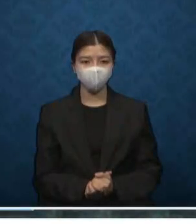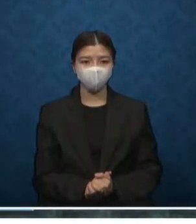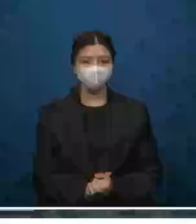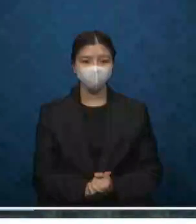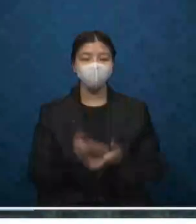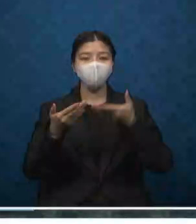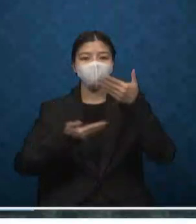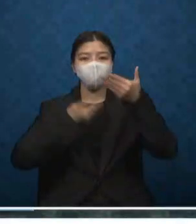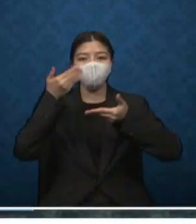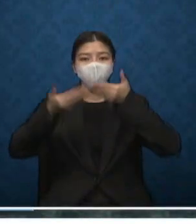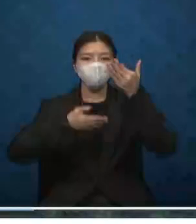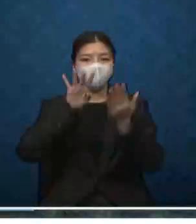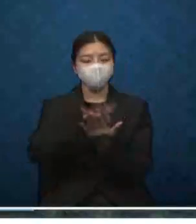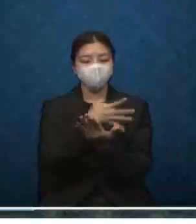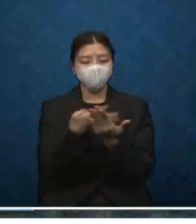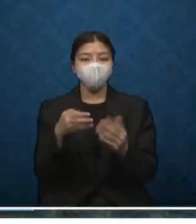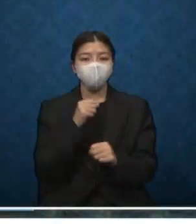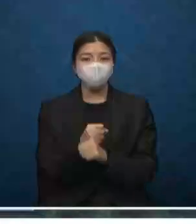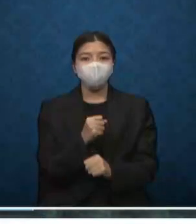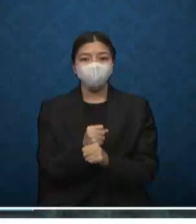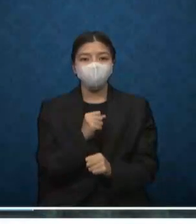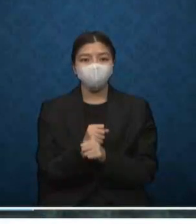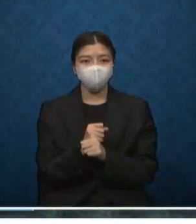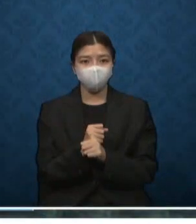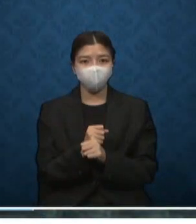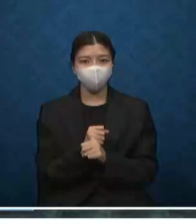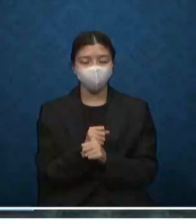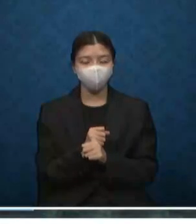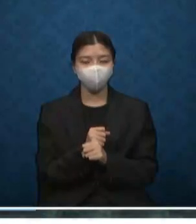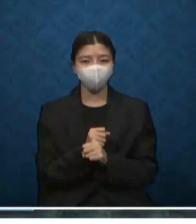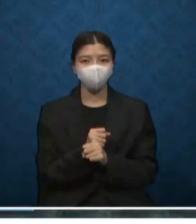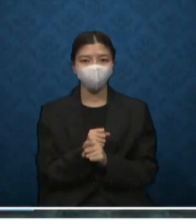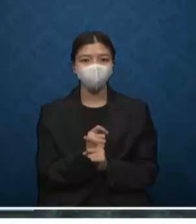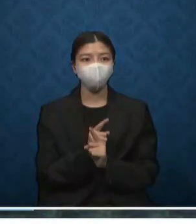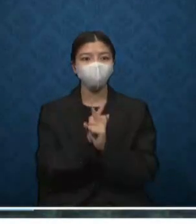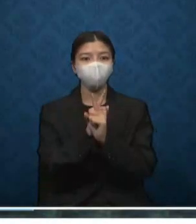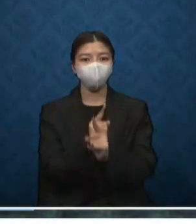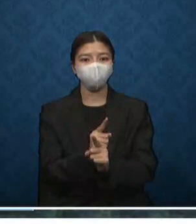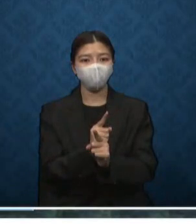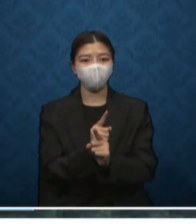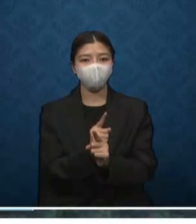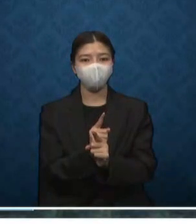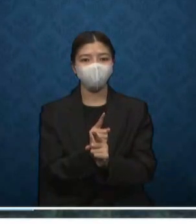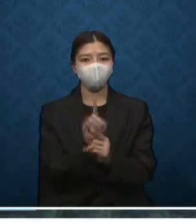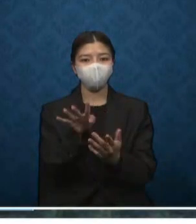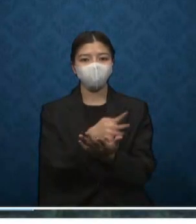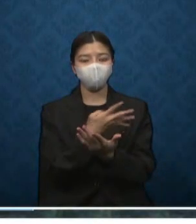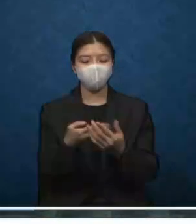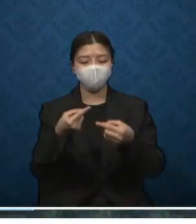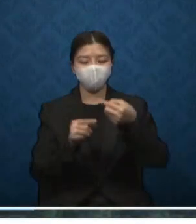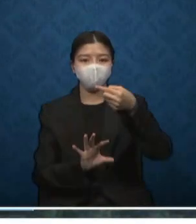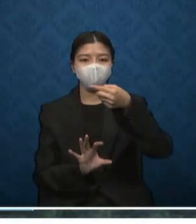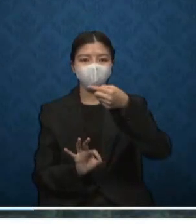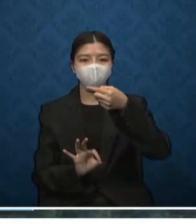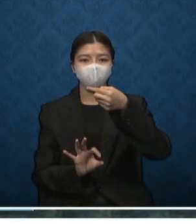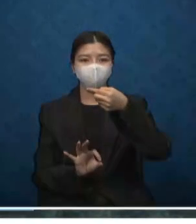กิจกรรมแผนงานโครงการที่ได้ถูกประจุไว้ในบิ๊กล็อกจำนวน9โครงการนะครับเป็น